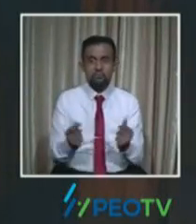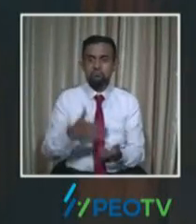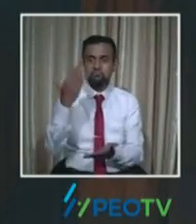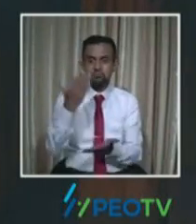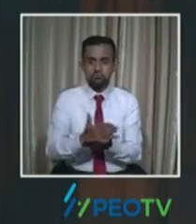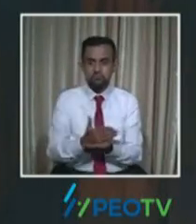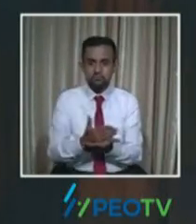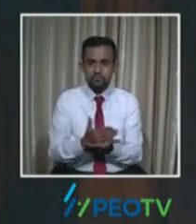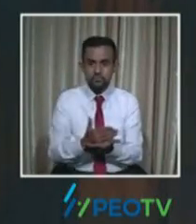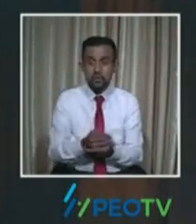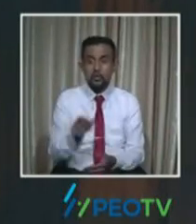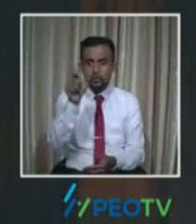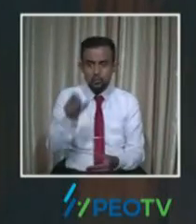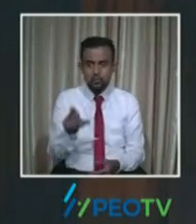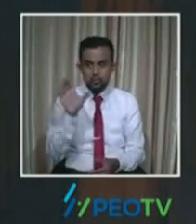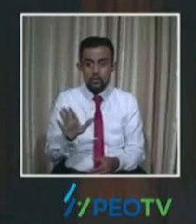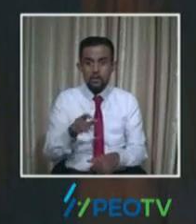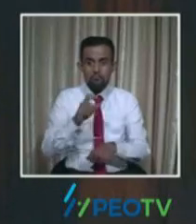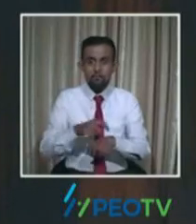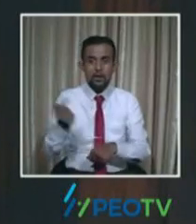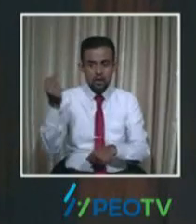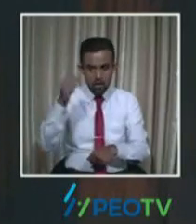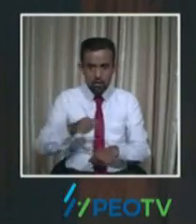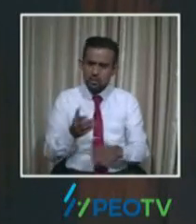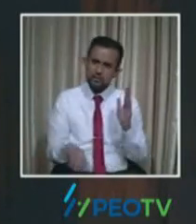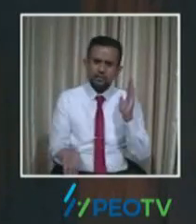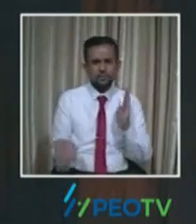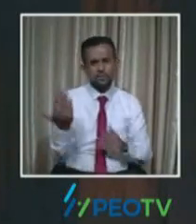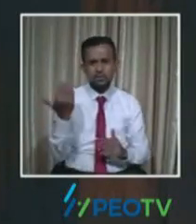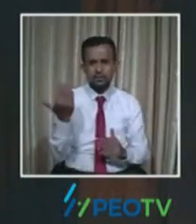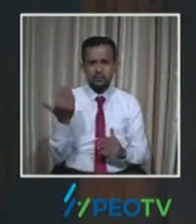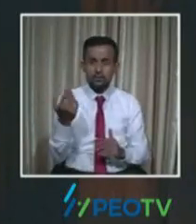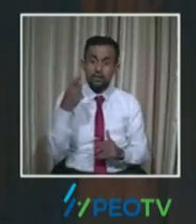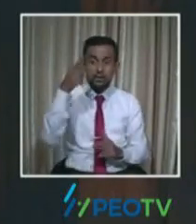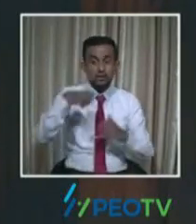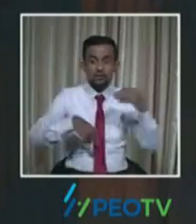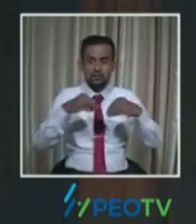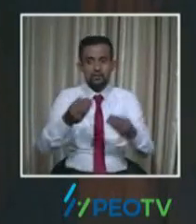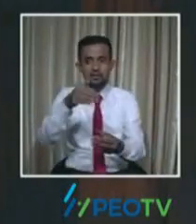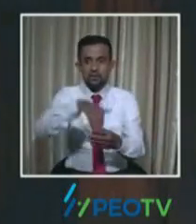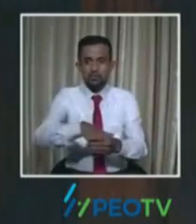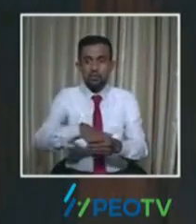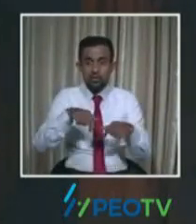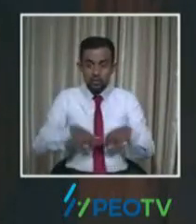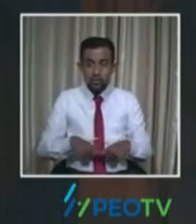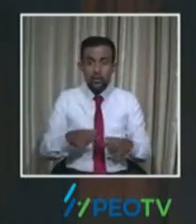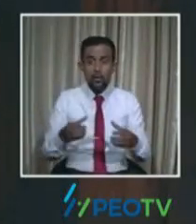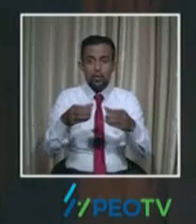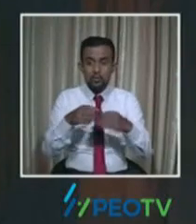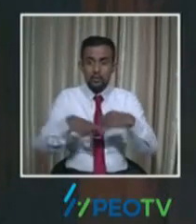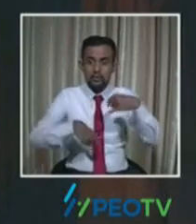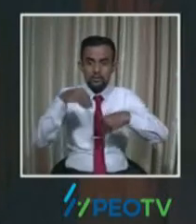කරගන්න එතුමාගේ කාලය ආවහම එතුමා යයි එදාට ඡන්දෙකට එමු අපි සියලු දෙනා ඒ